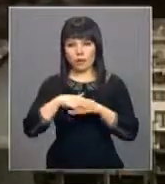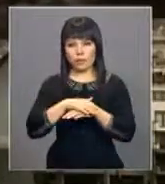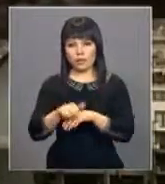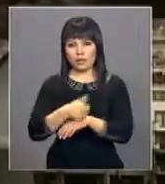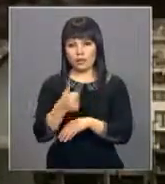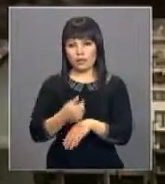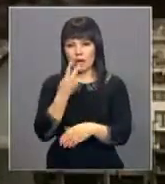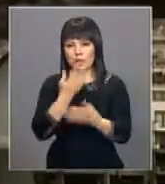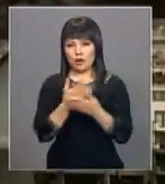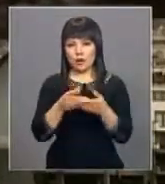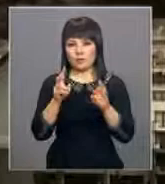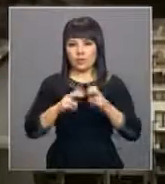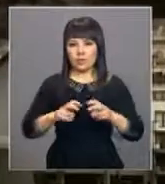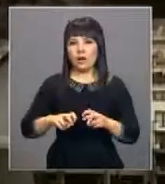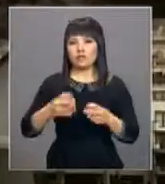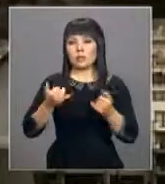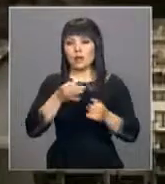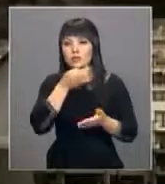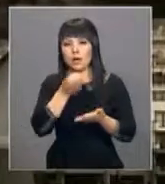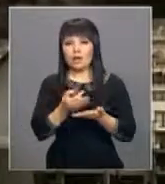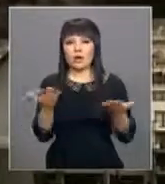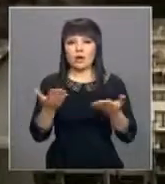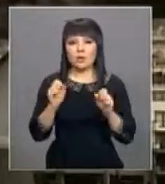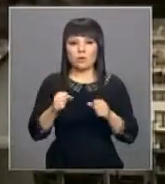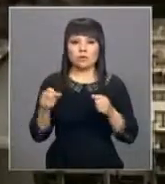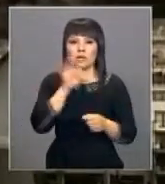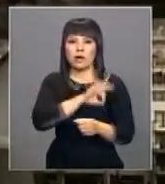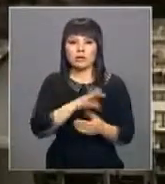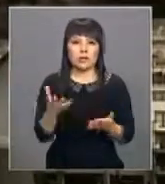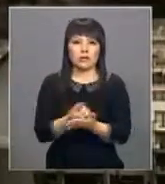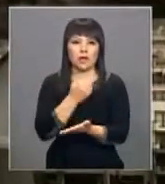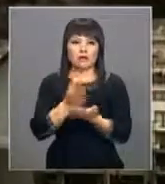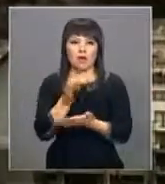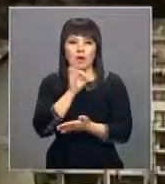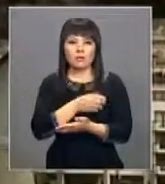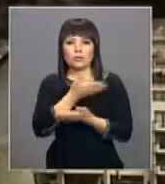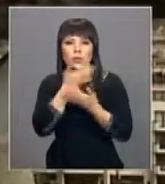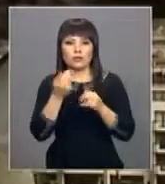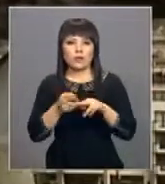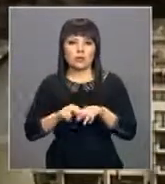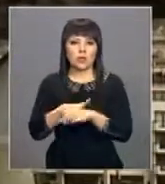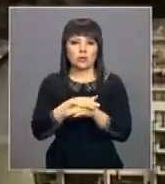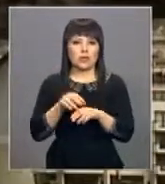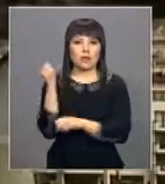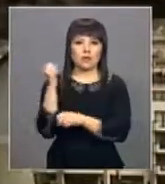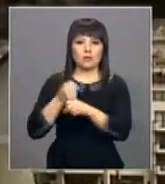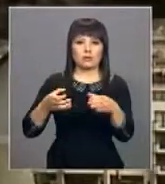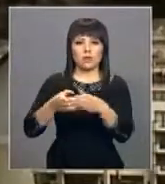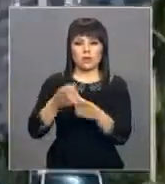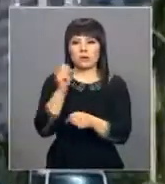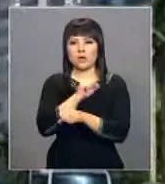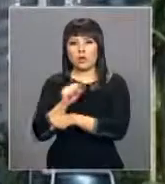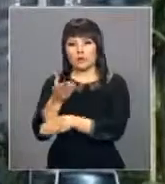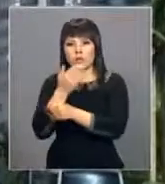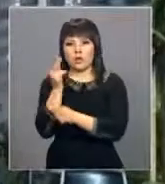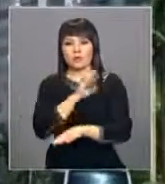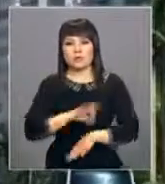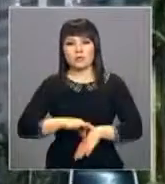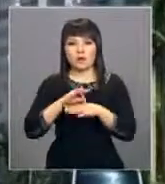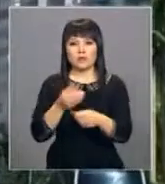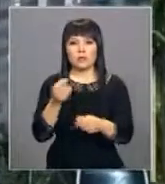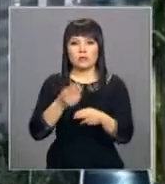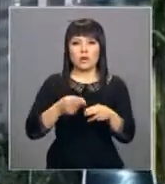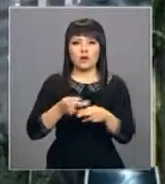мәселені шешудің оңтайлы жолдарын қарастырып жатыр. Бүгінгі нарық өндіріс үшін тиімсіз болғанымен кеніштер жұмысын тоқтатар емес. Тау-кен